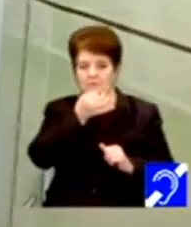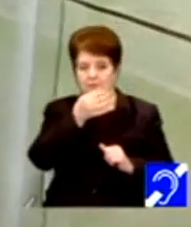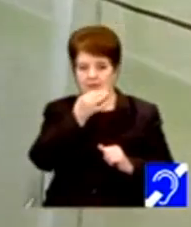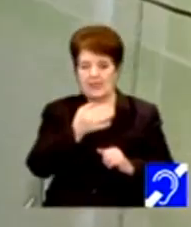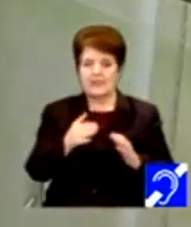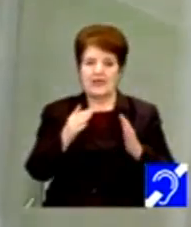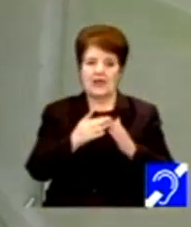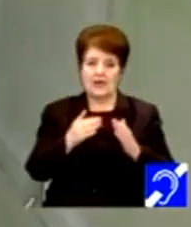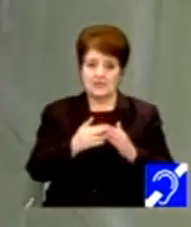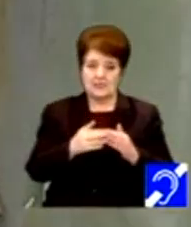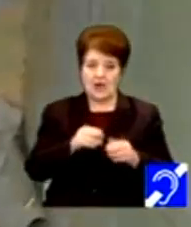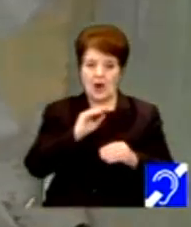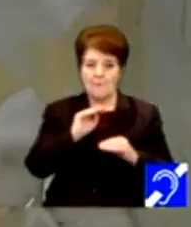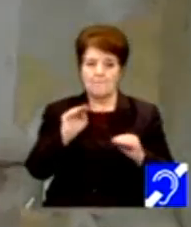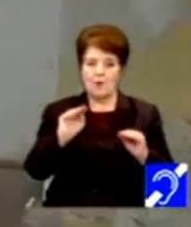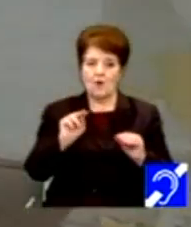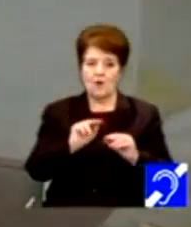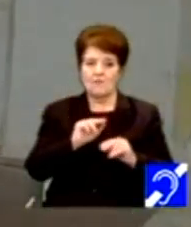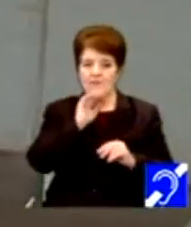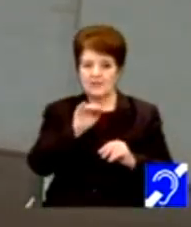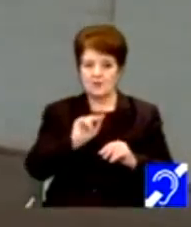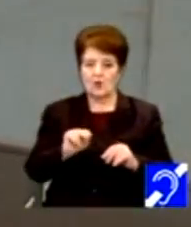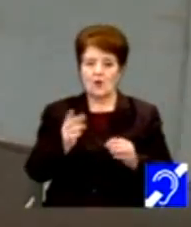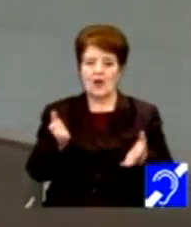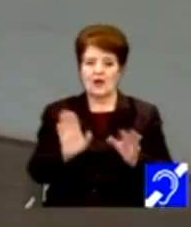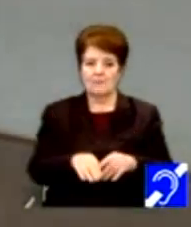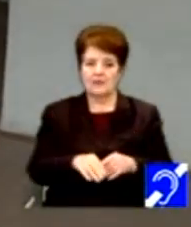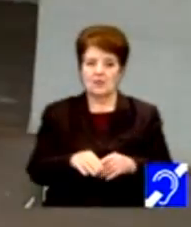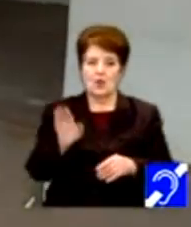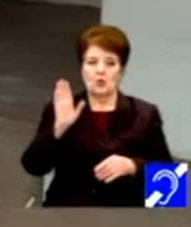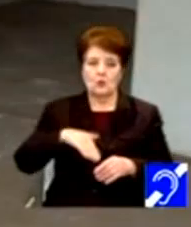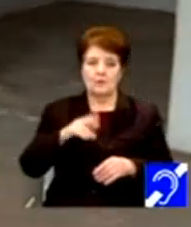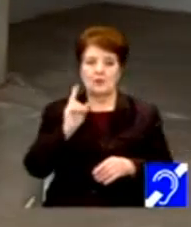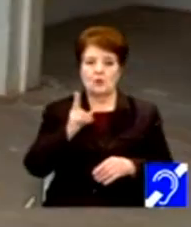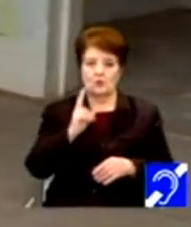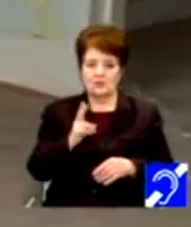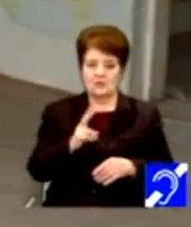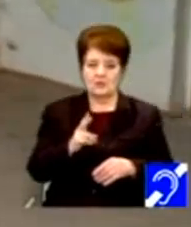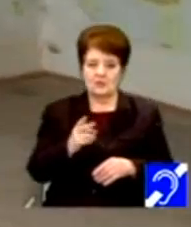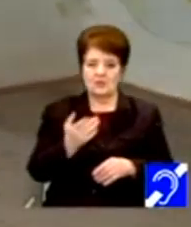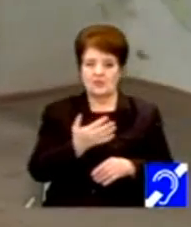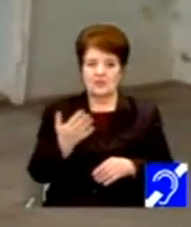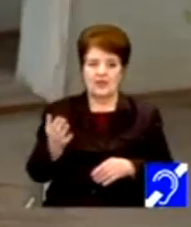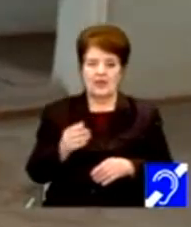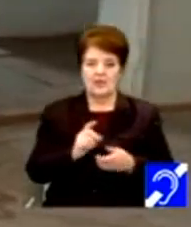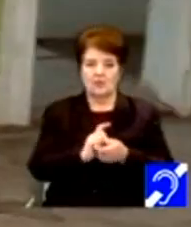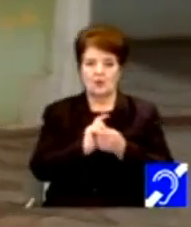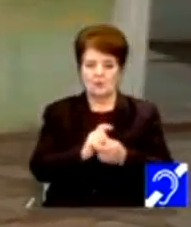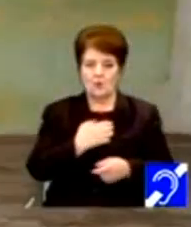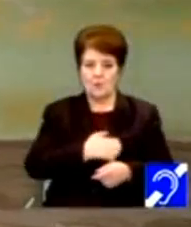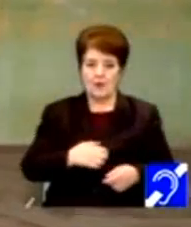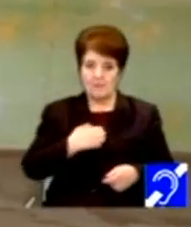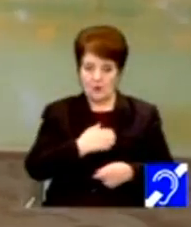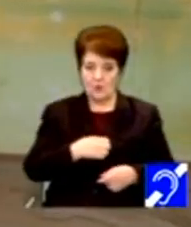din casa autentică a profesorului a rămas prea puțin. Am reușit după 20 și ceva de ani de luptă cu primăria